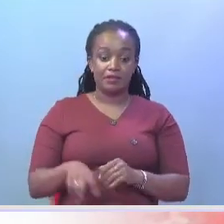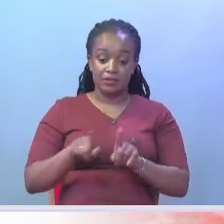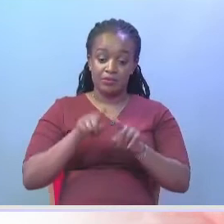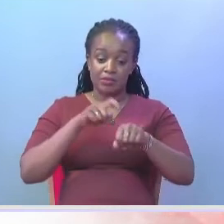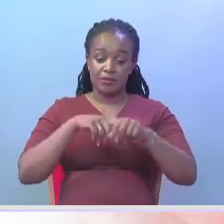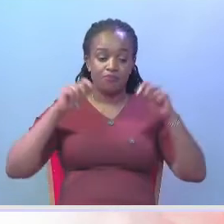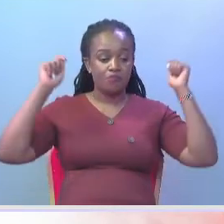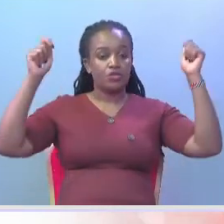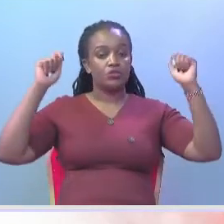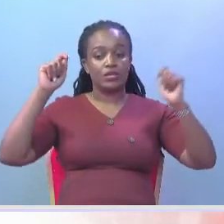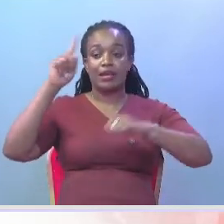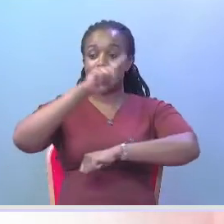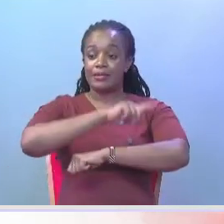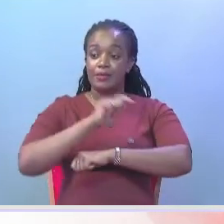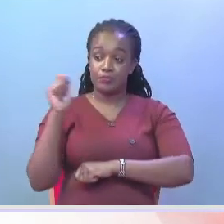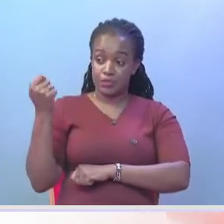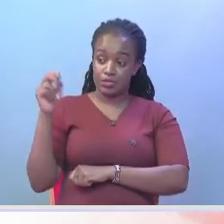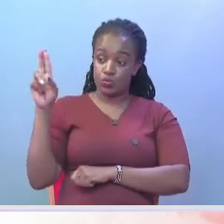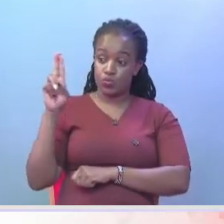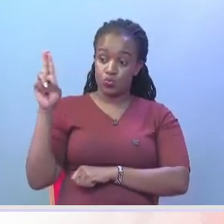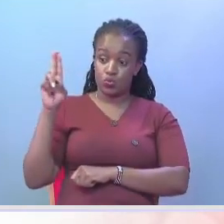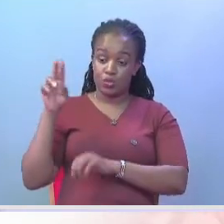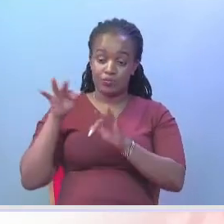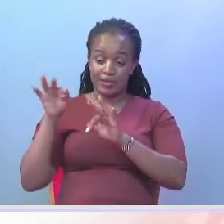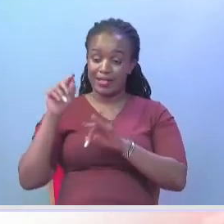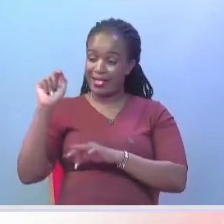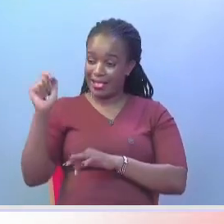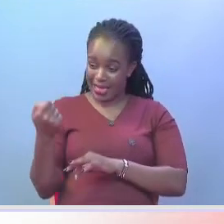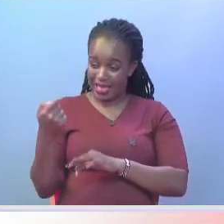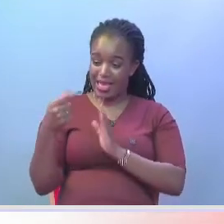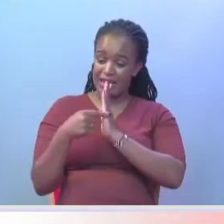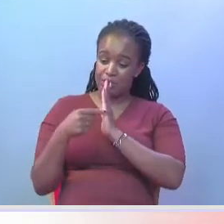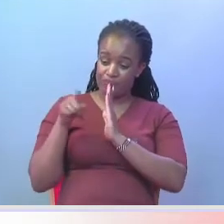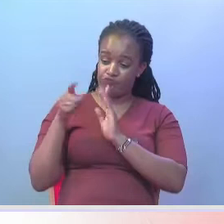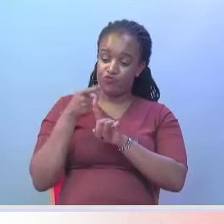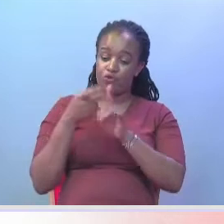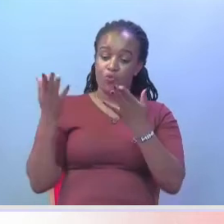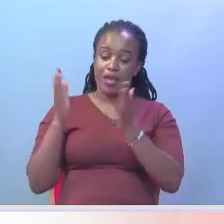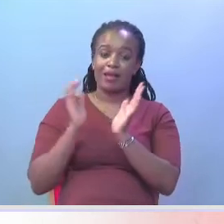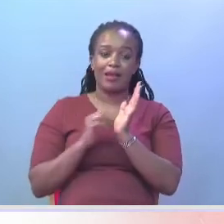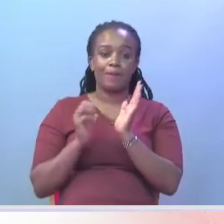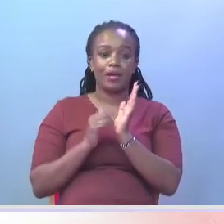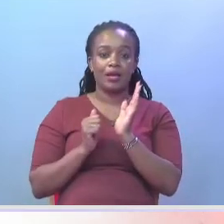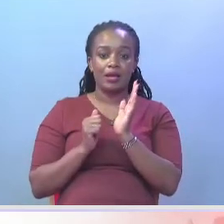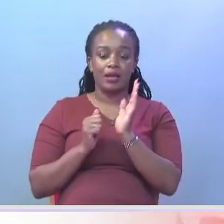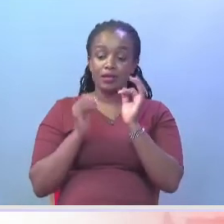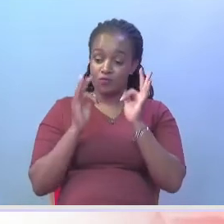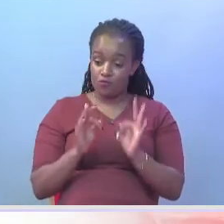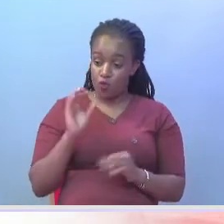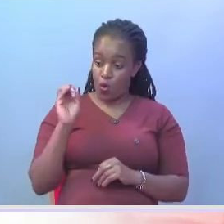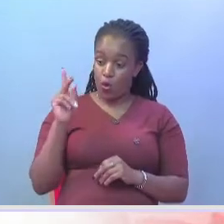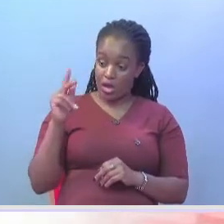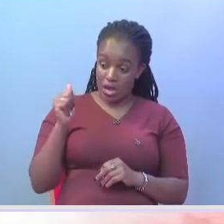Day rais mwenyewe akisema hata jina Kenya ilipeanwa na wao Wakamba. Sisi tunasema kama wanaoka na